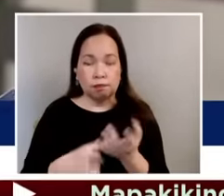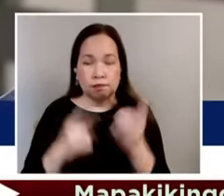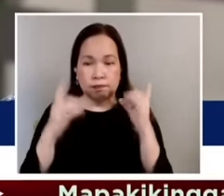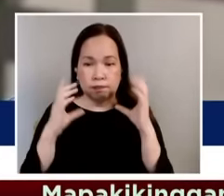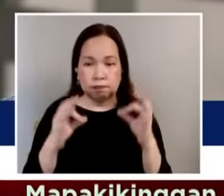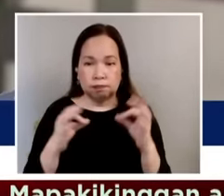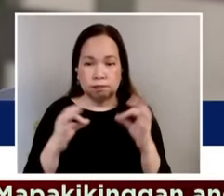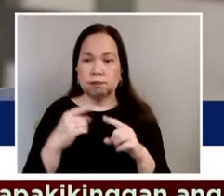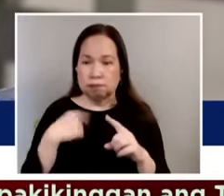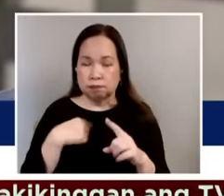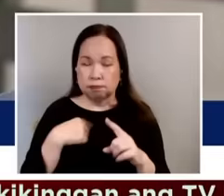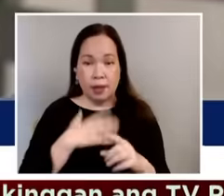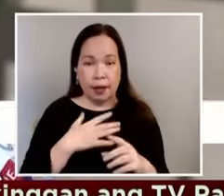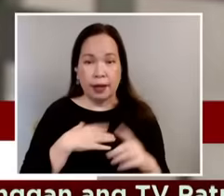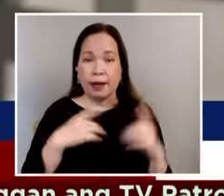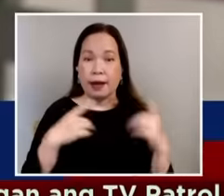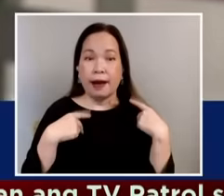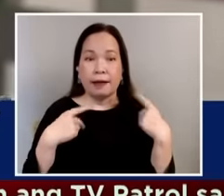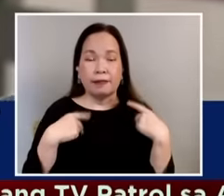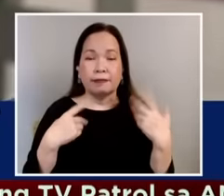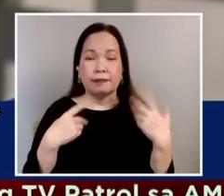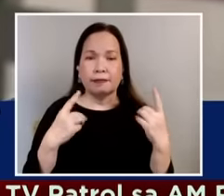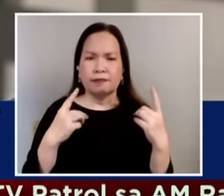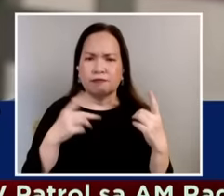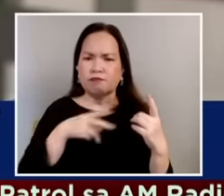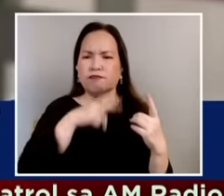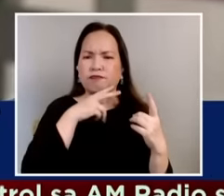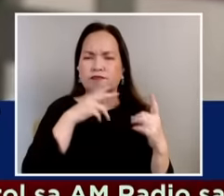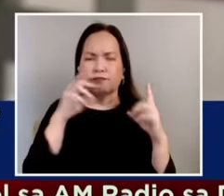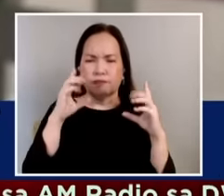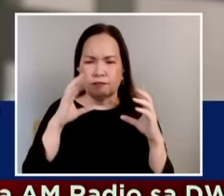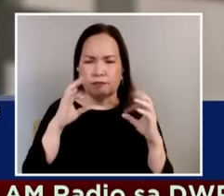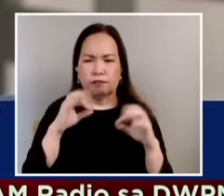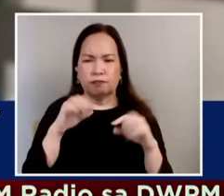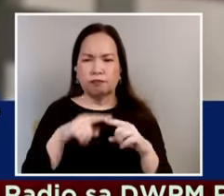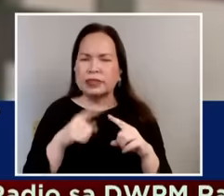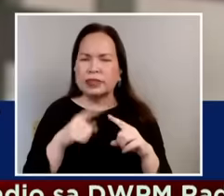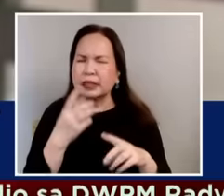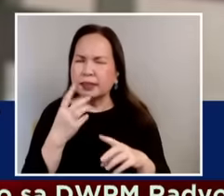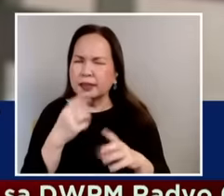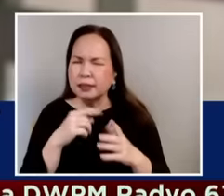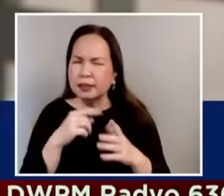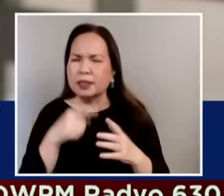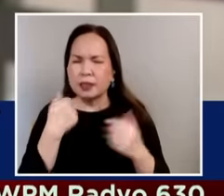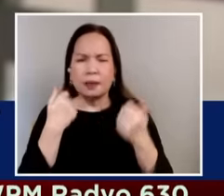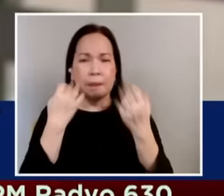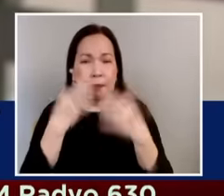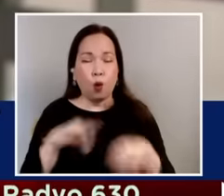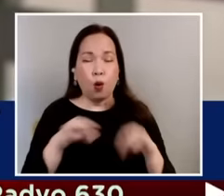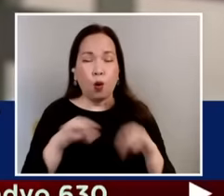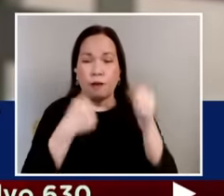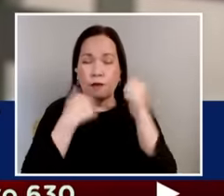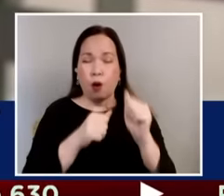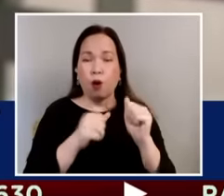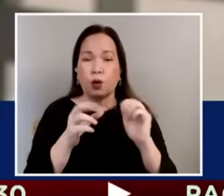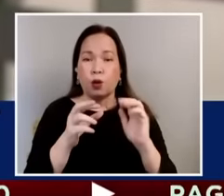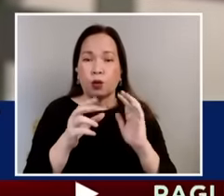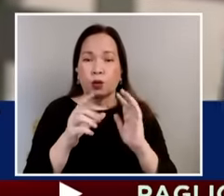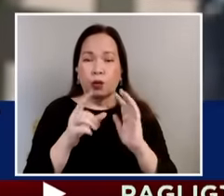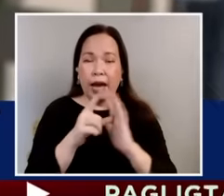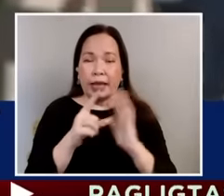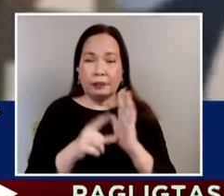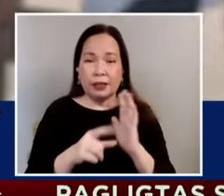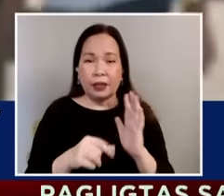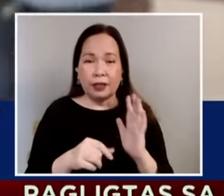pero hinali lamang yan. But gusto kong sabihin lang, we follow the rule of law. Kung talagang susunod natin ang rule of